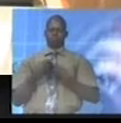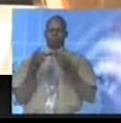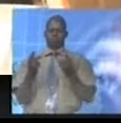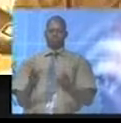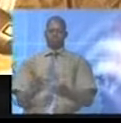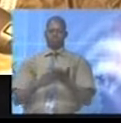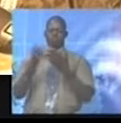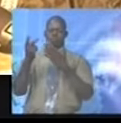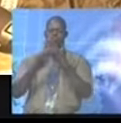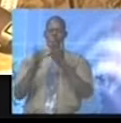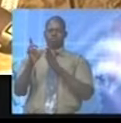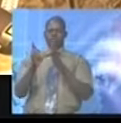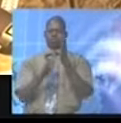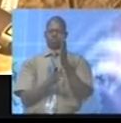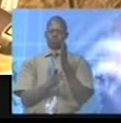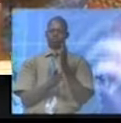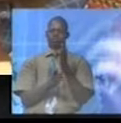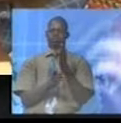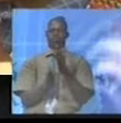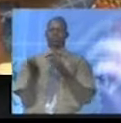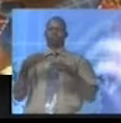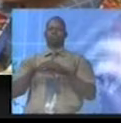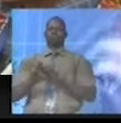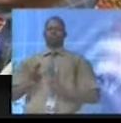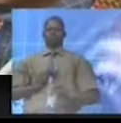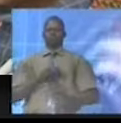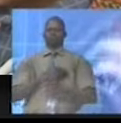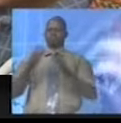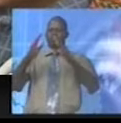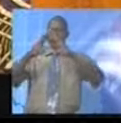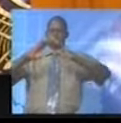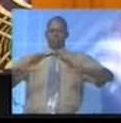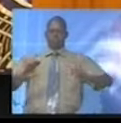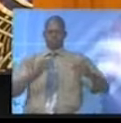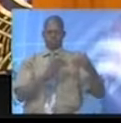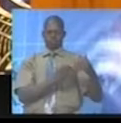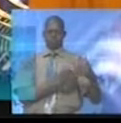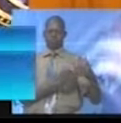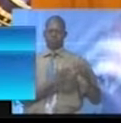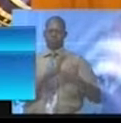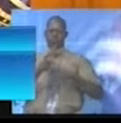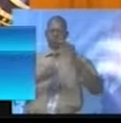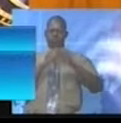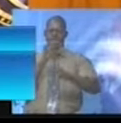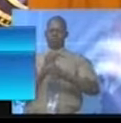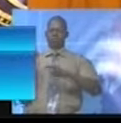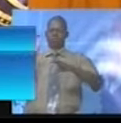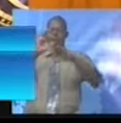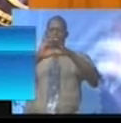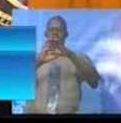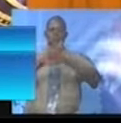projet de loi soumis à leurs sanctions. Dans nos concessions, dans nos voisinages, tout le monde est touché par tout ce qui